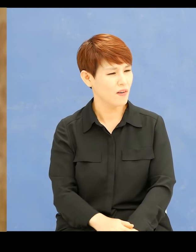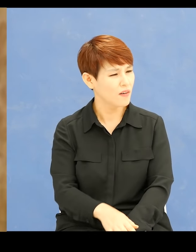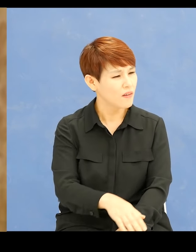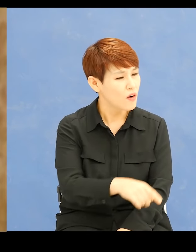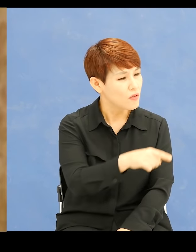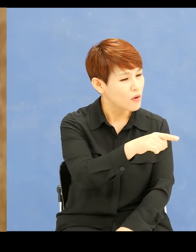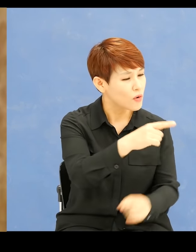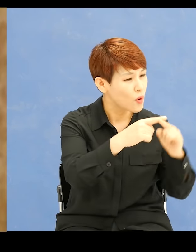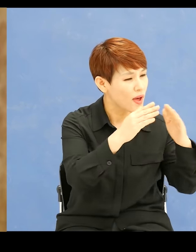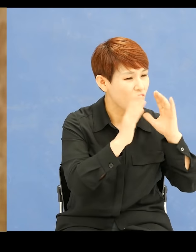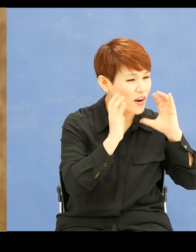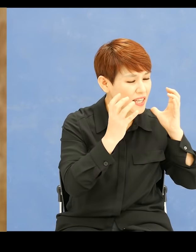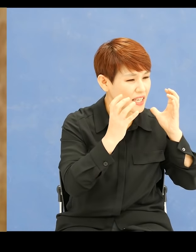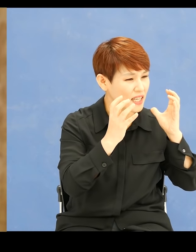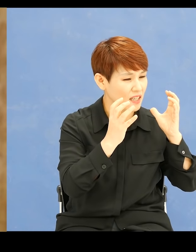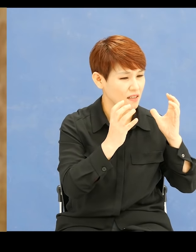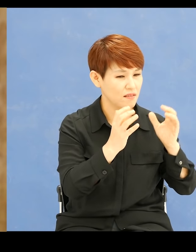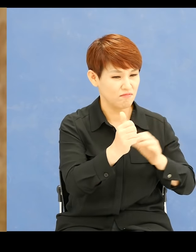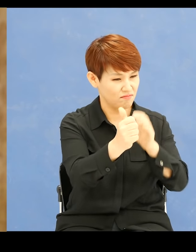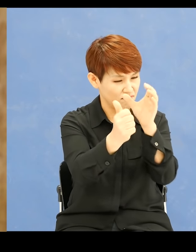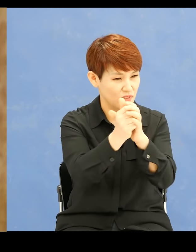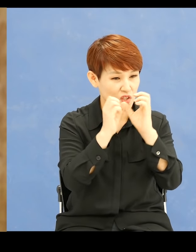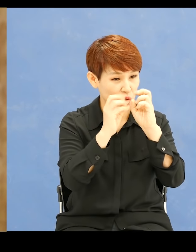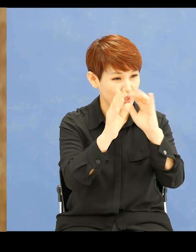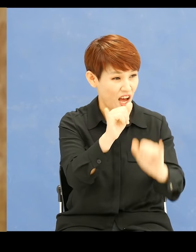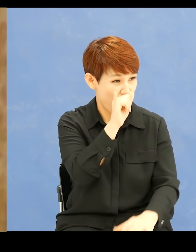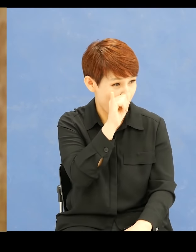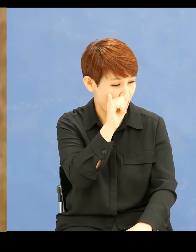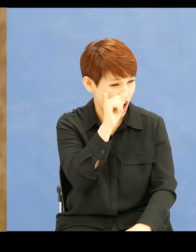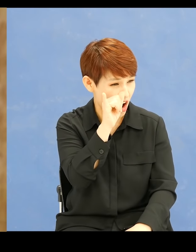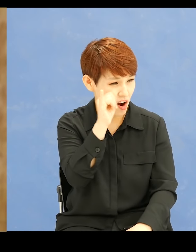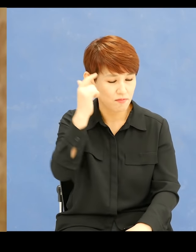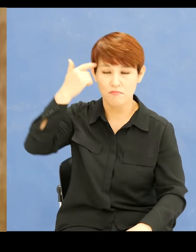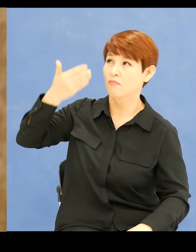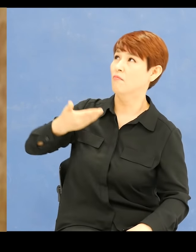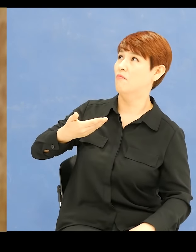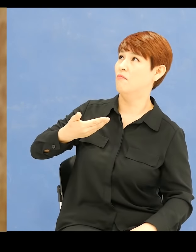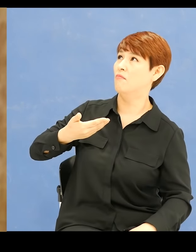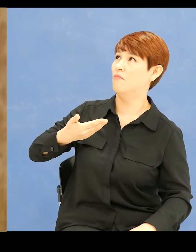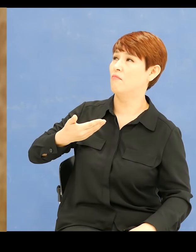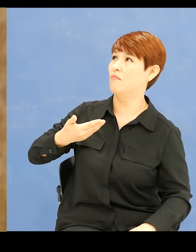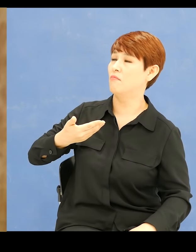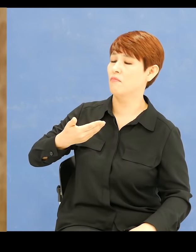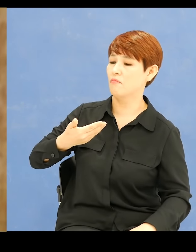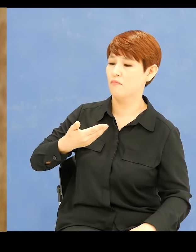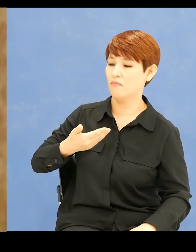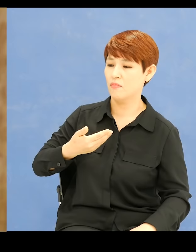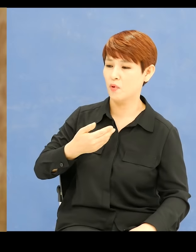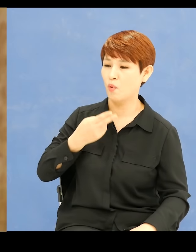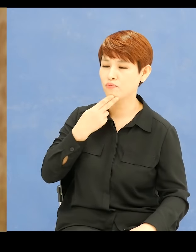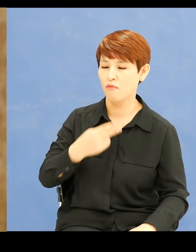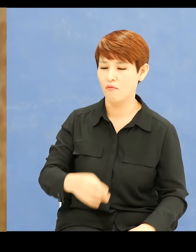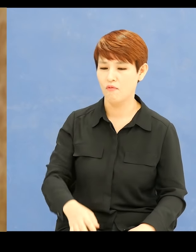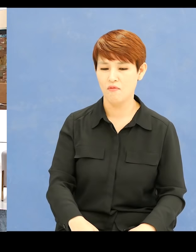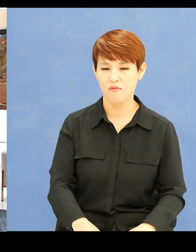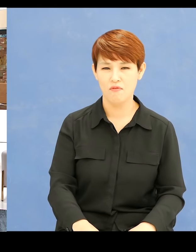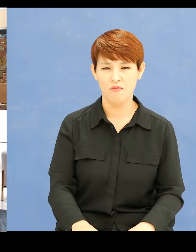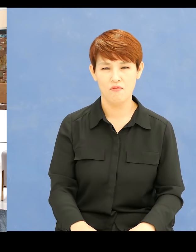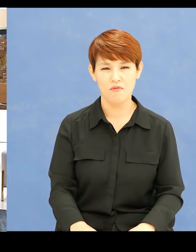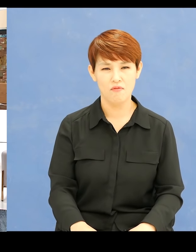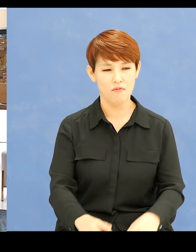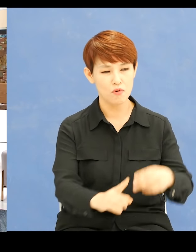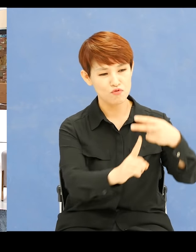야 너네 교회 어린이 쟤들 책임질 어린이 전도사님 있니? 그러더라고요. 예. 없는데요. 그 옆에 또